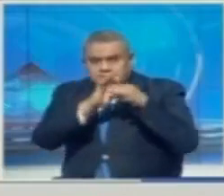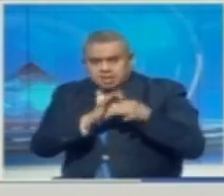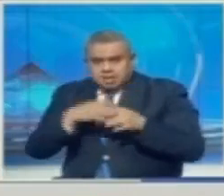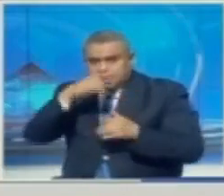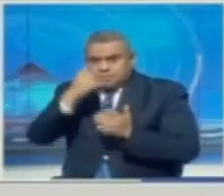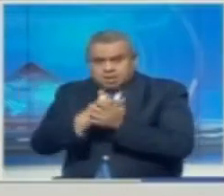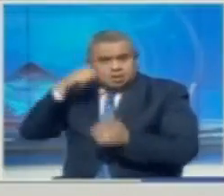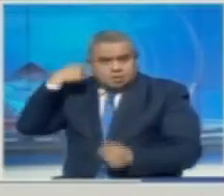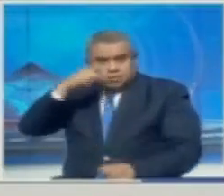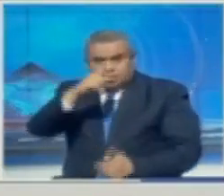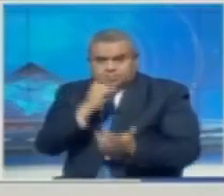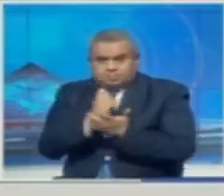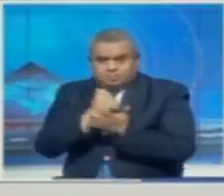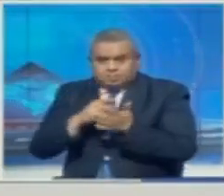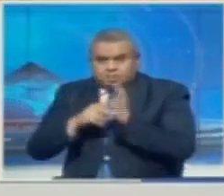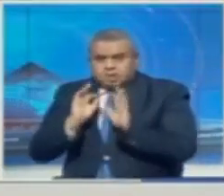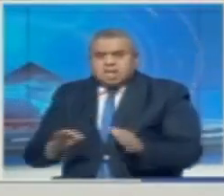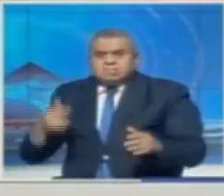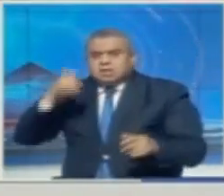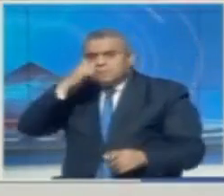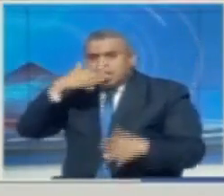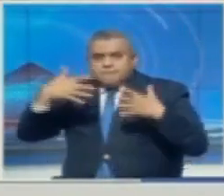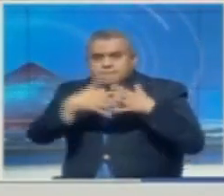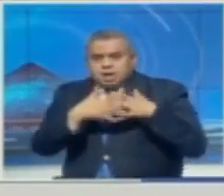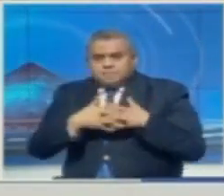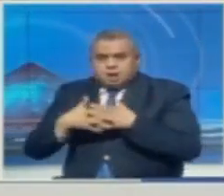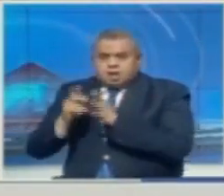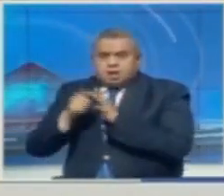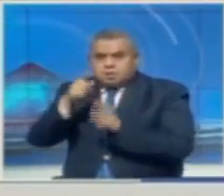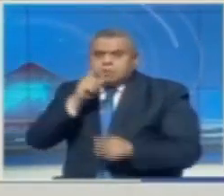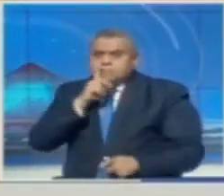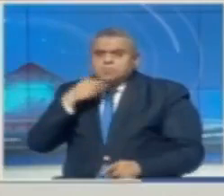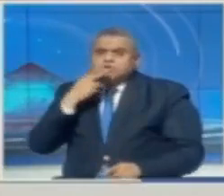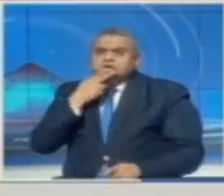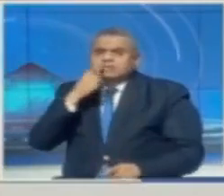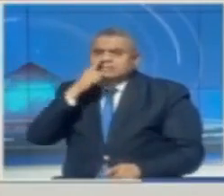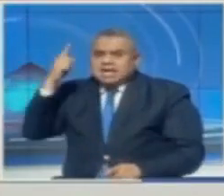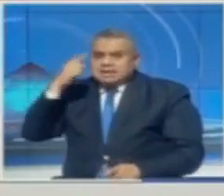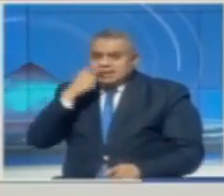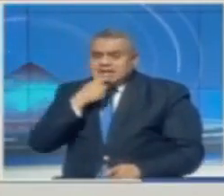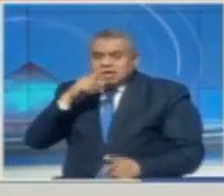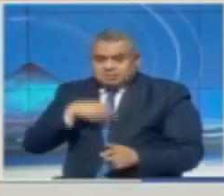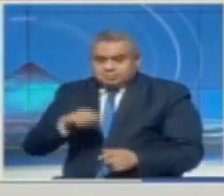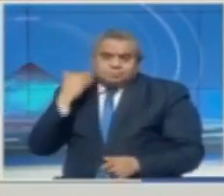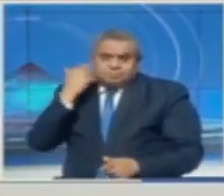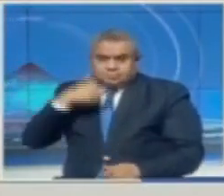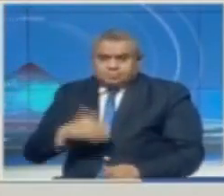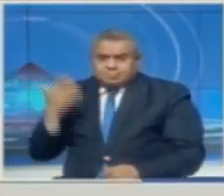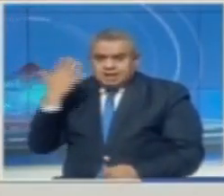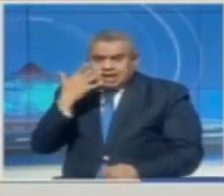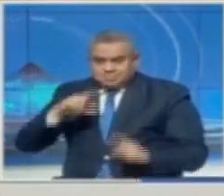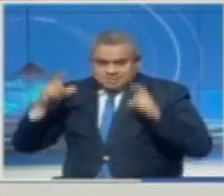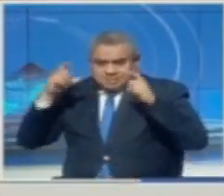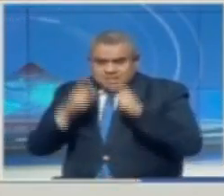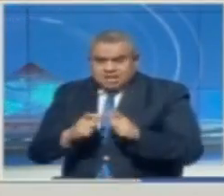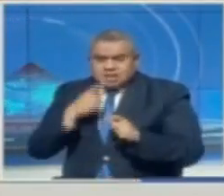الشيخ على أهمية التعاون العربي في كافة المجالات، وأن بلاده تعمل جاهدة على أن تكون الدورة الخامسة للقمة التنموية الاقتصادية